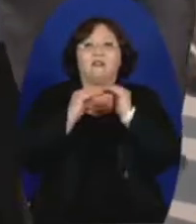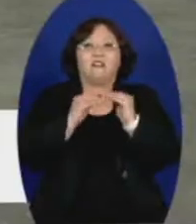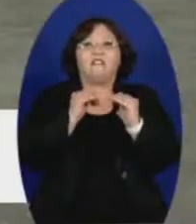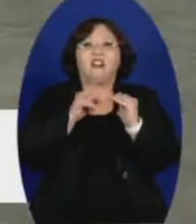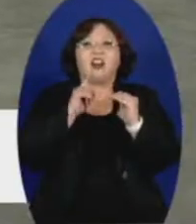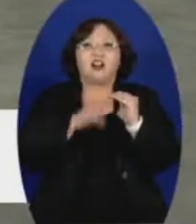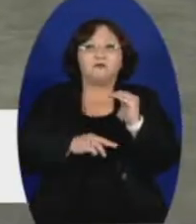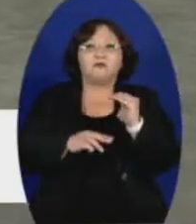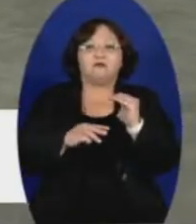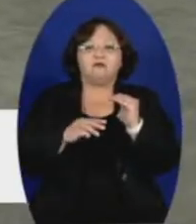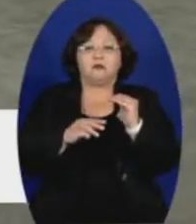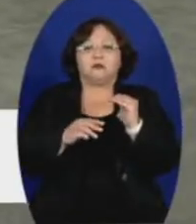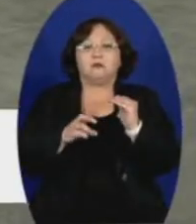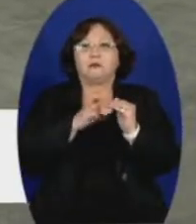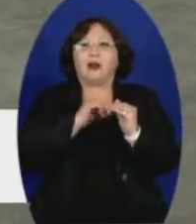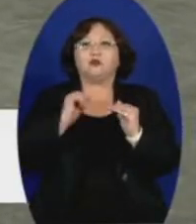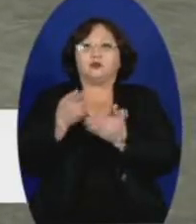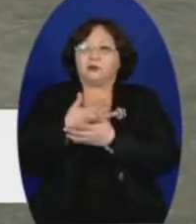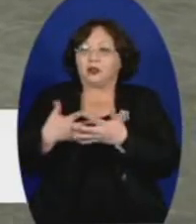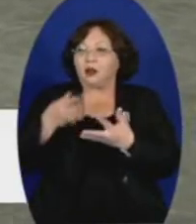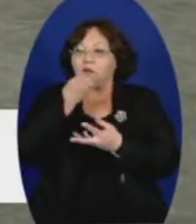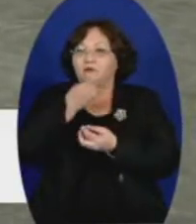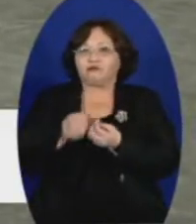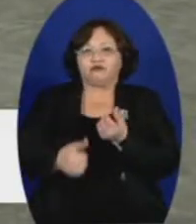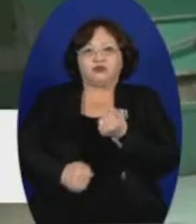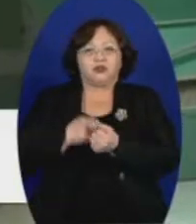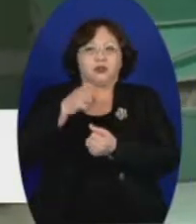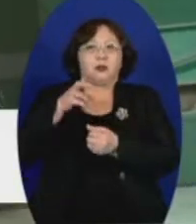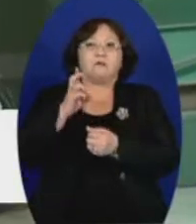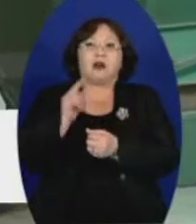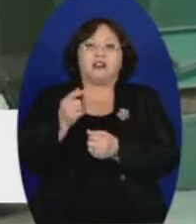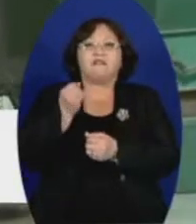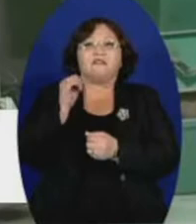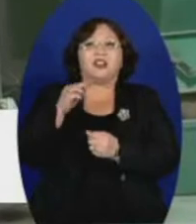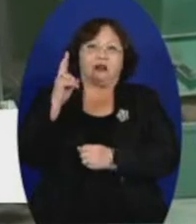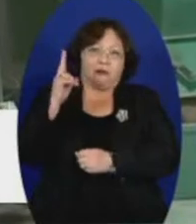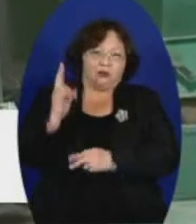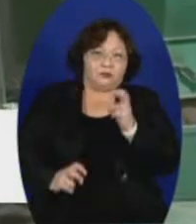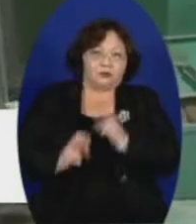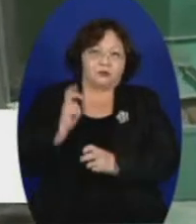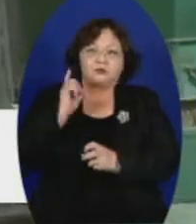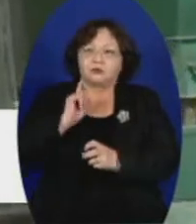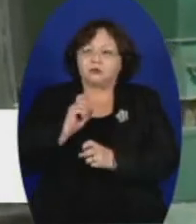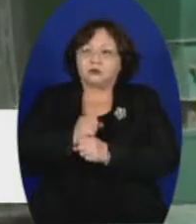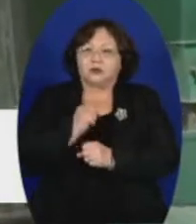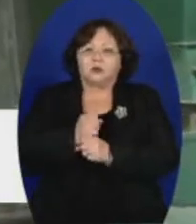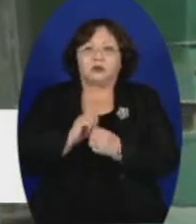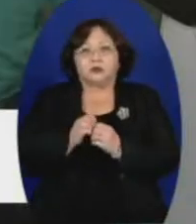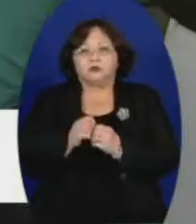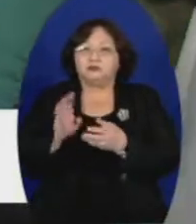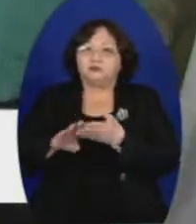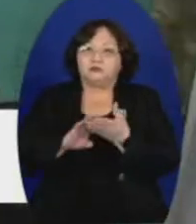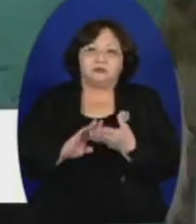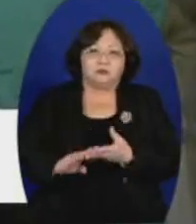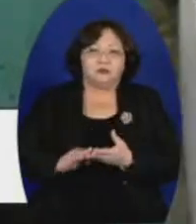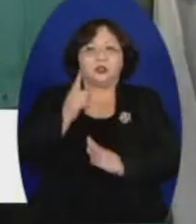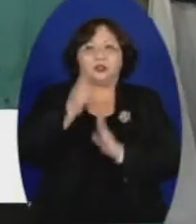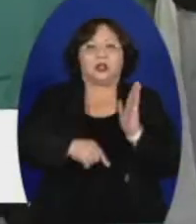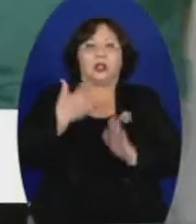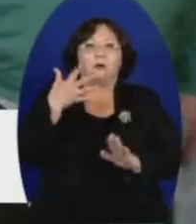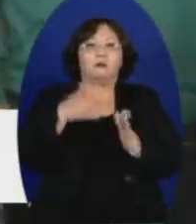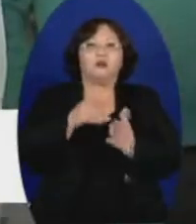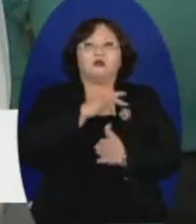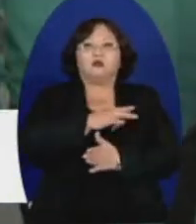нэгжүүдийг баяжуулсан тийжээлэр хангадаг Баялаг Фид компанид ажиллаа. Өдөрт 240 тонн, сард 5,000 тонн бүрэн найрлагт